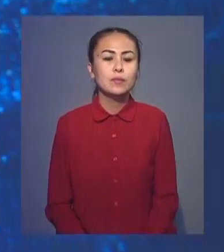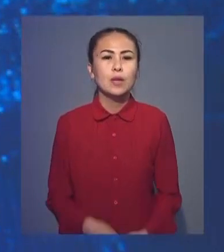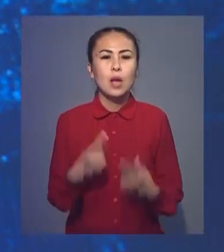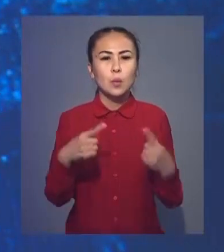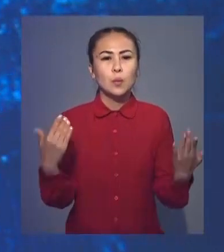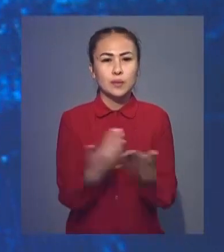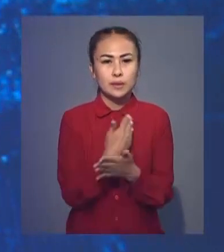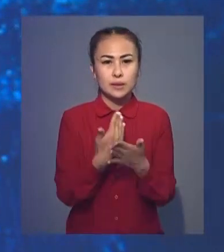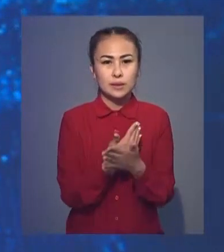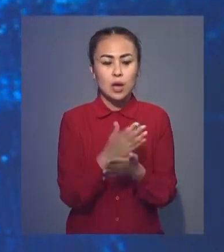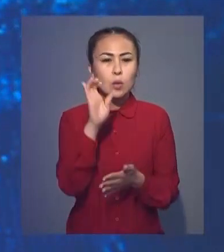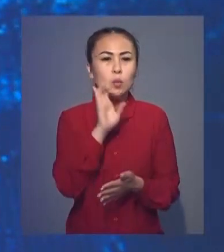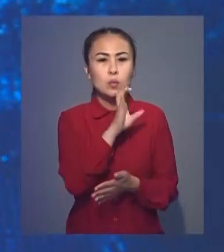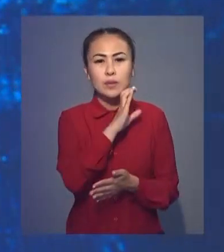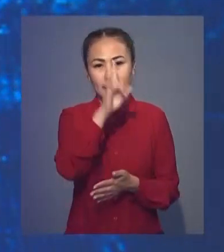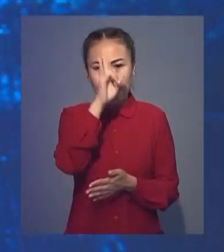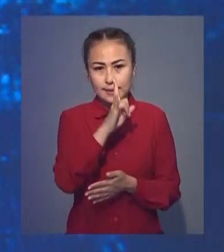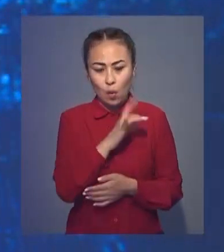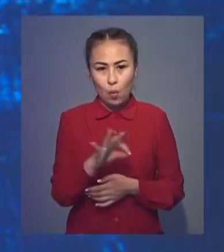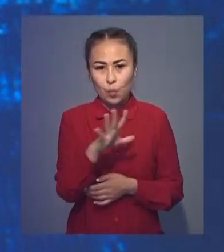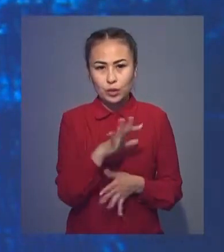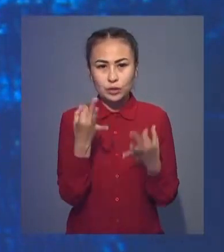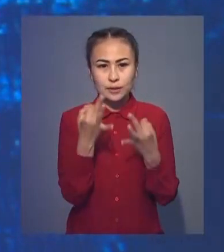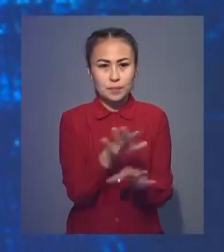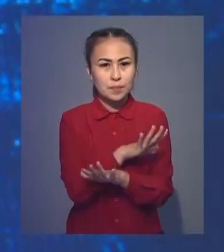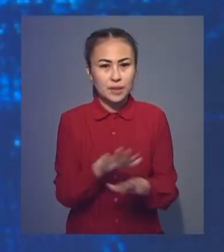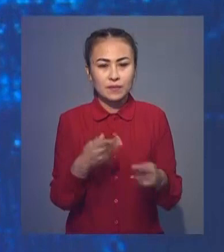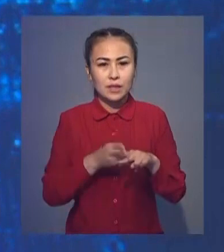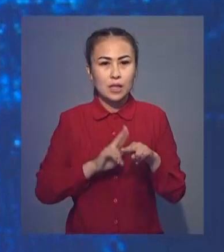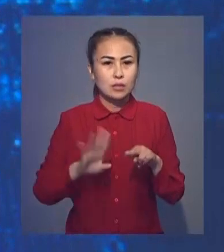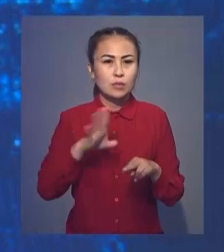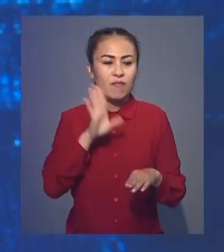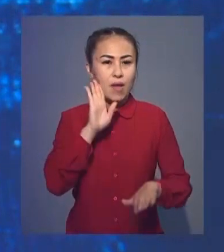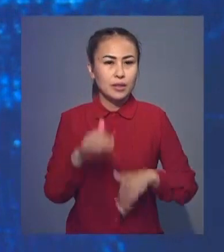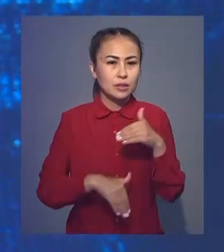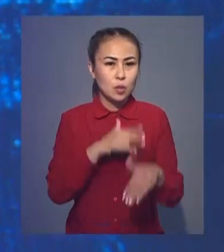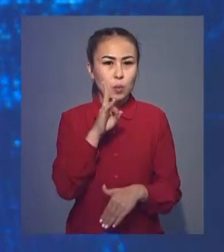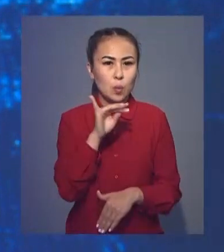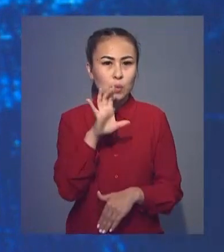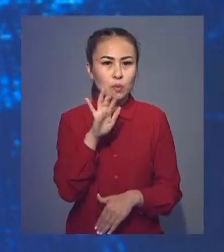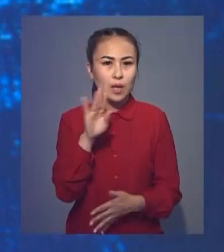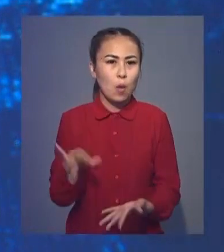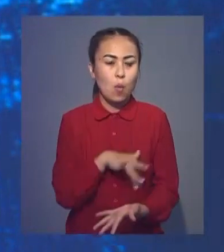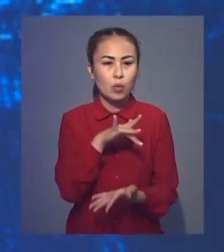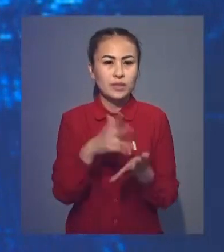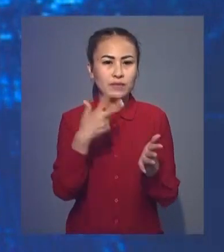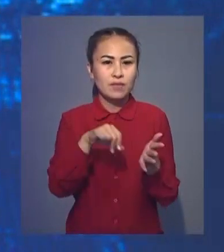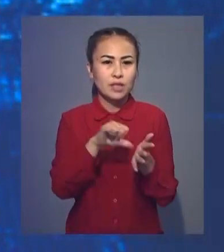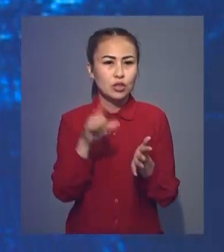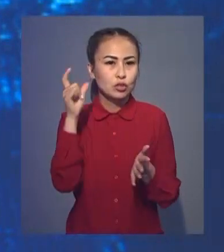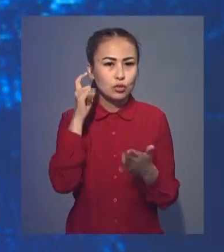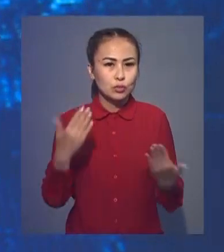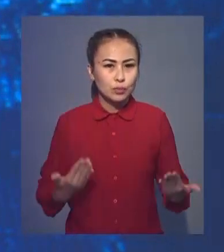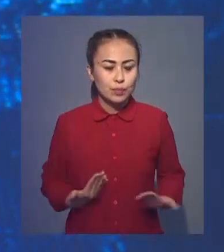Өзге тақырыптарға ойыссақ, солтүстік Қазақстан облысында рұқсат етілмеген жерде суға шомылған Нұрсұлтан қаласының 36 жастағы